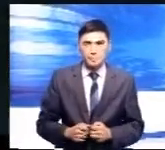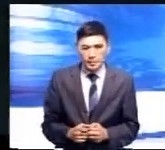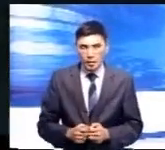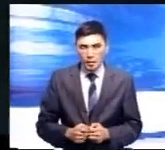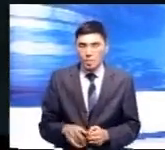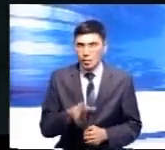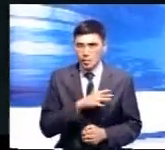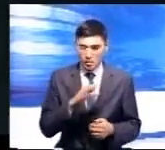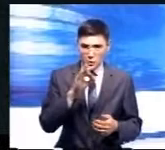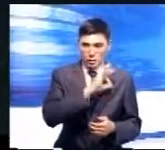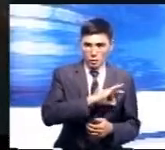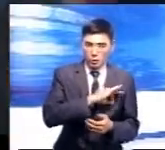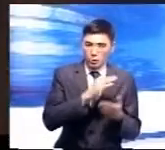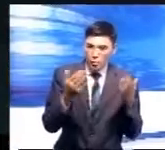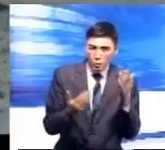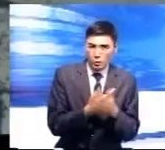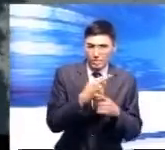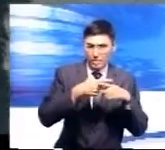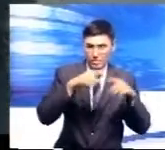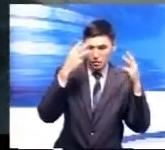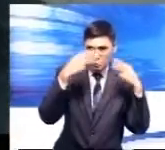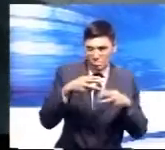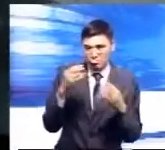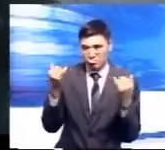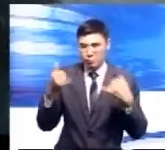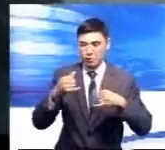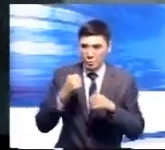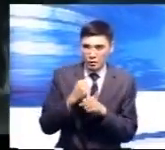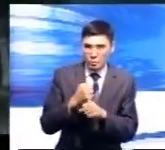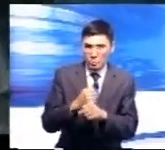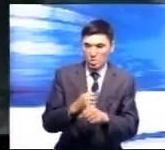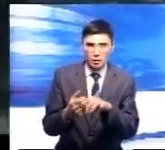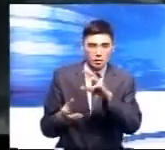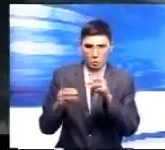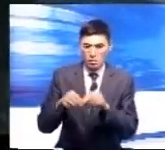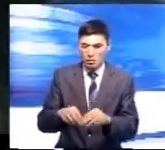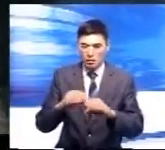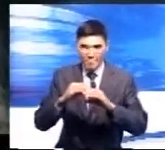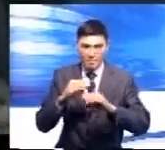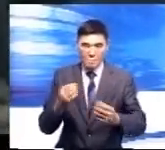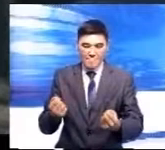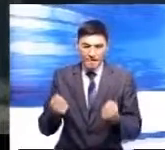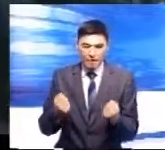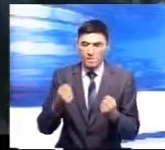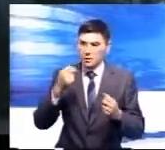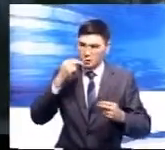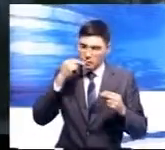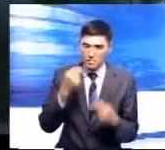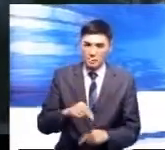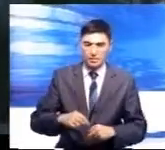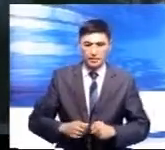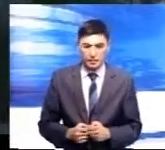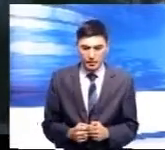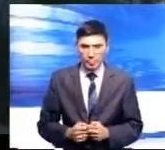работ использовалась новая для нашего региона технология, которая отличается высокой прочностью дорожного покрытия. Средний